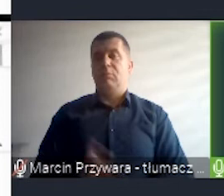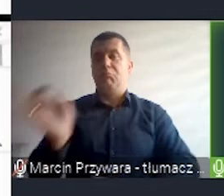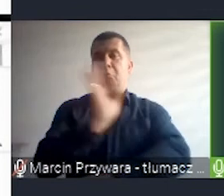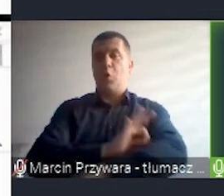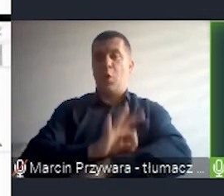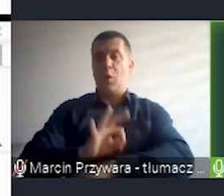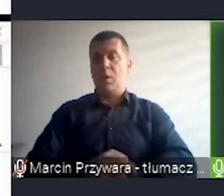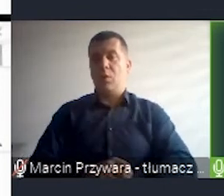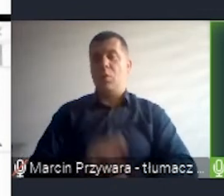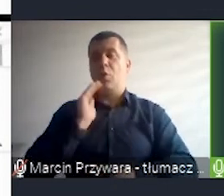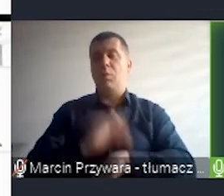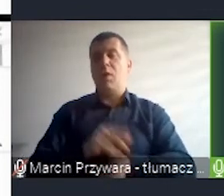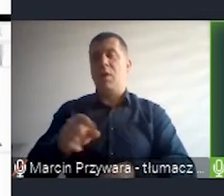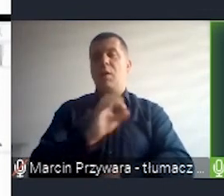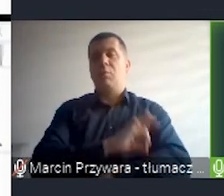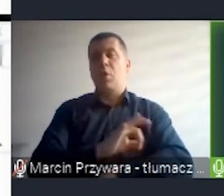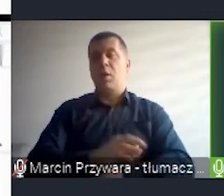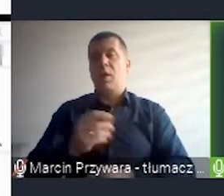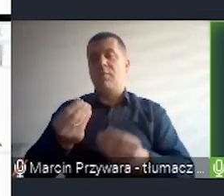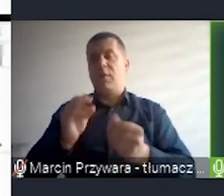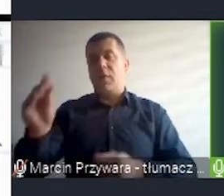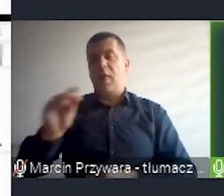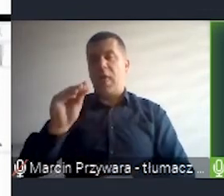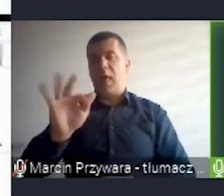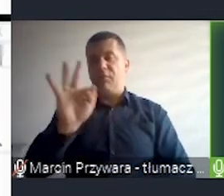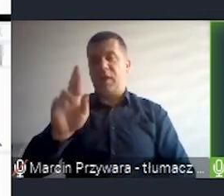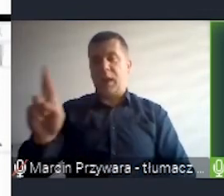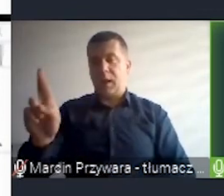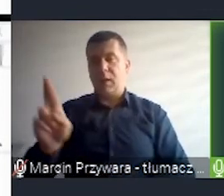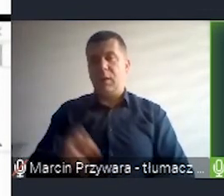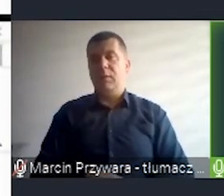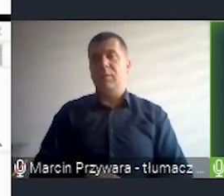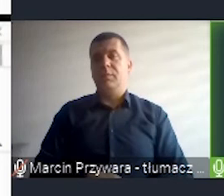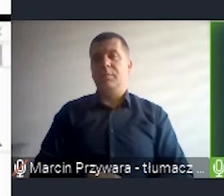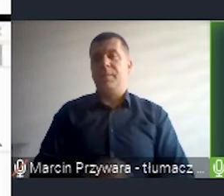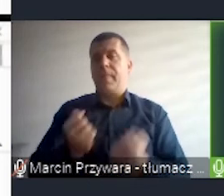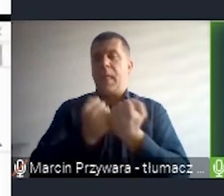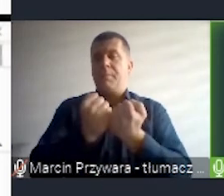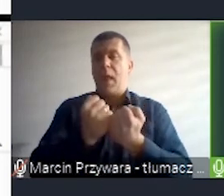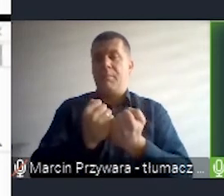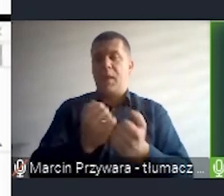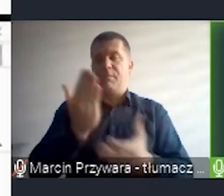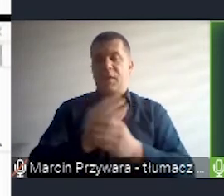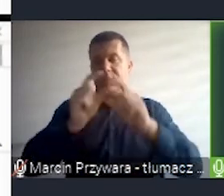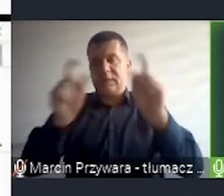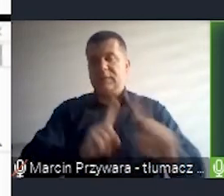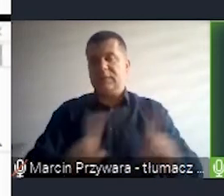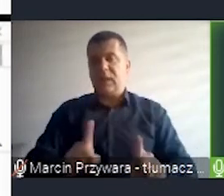projektem, umowę na projekt finansowany z FRR-u, a papier firmowy ze znakami